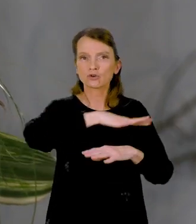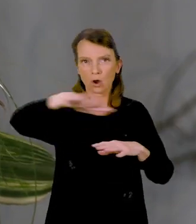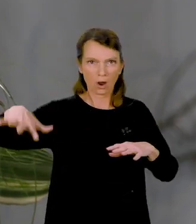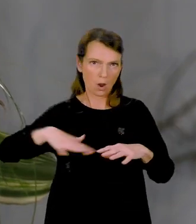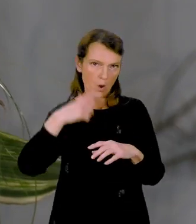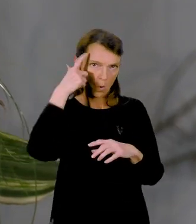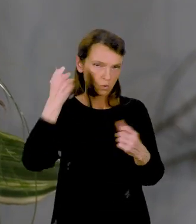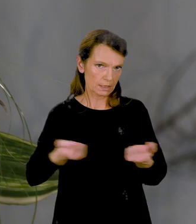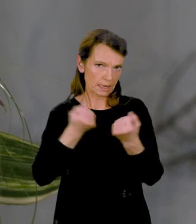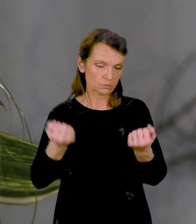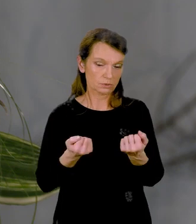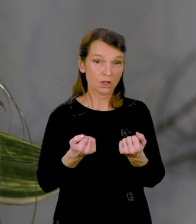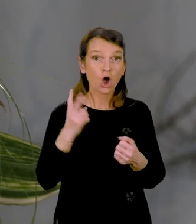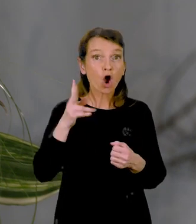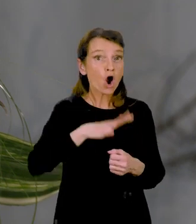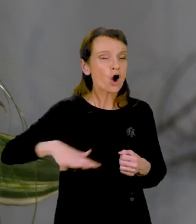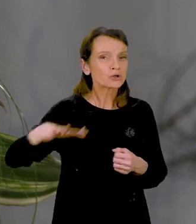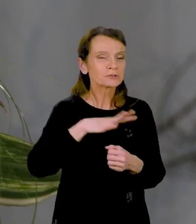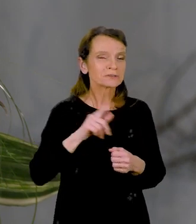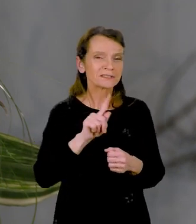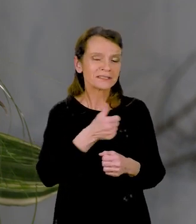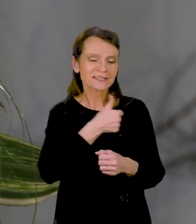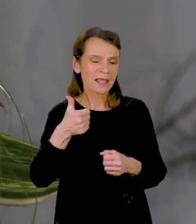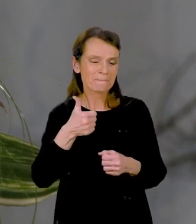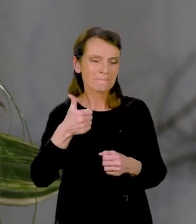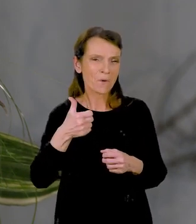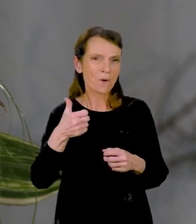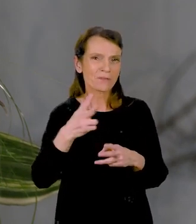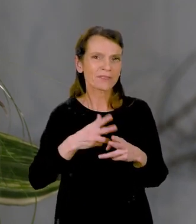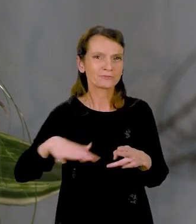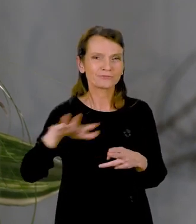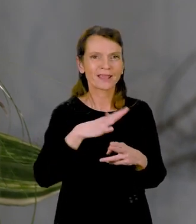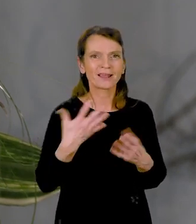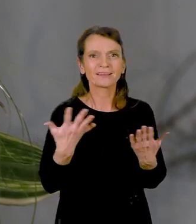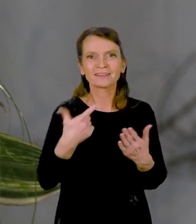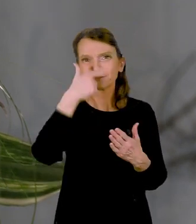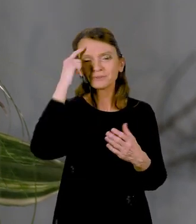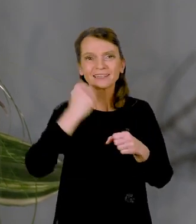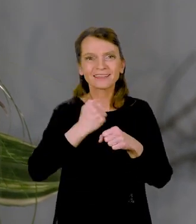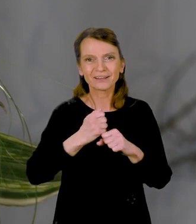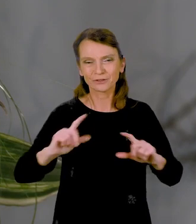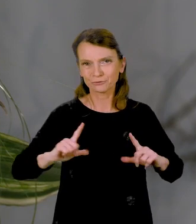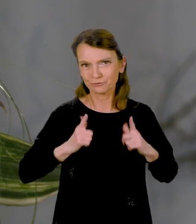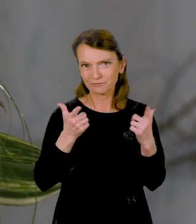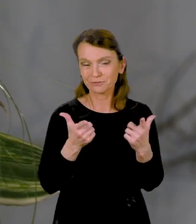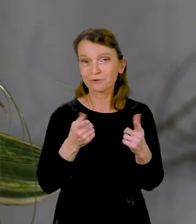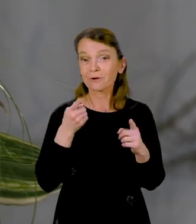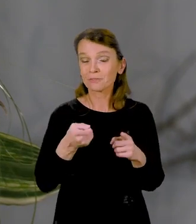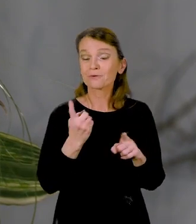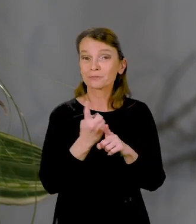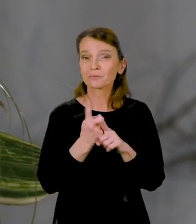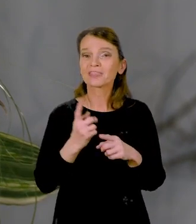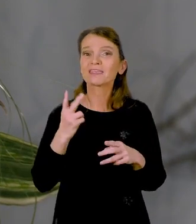Kočevska s tem ni le dežela, kjer ljudje živijo in delajo. Je tudi dežela, kjer